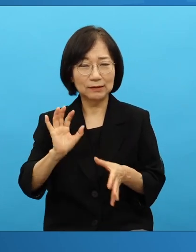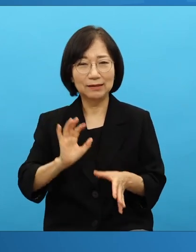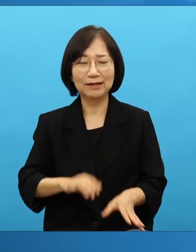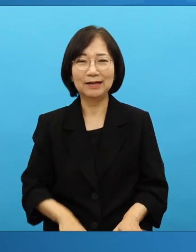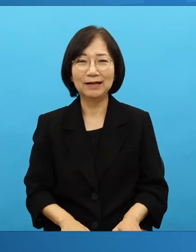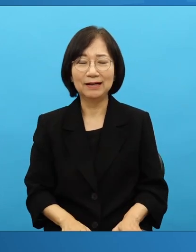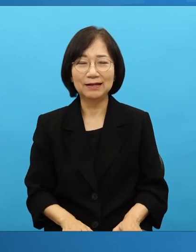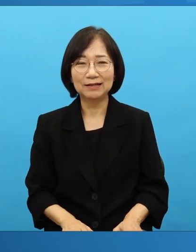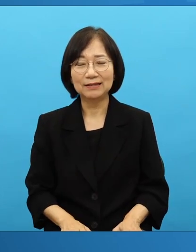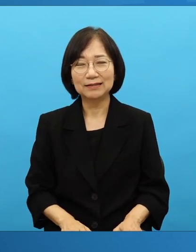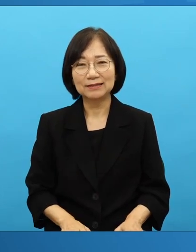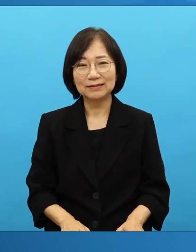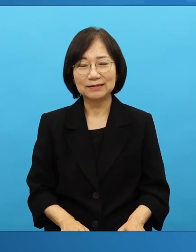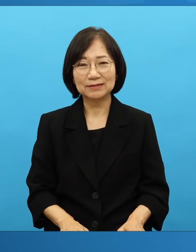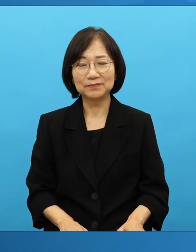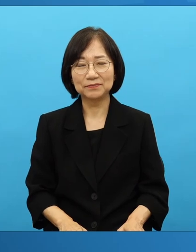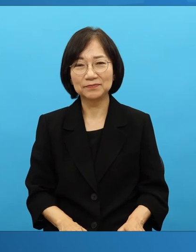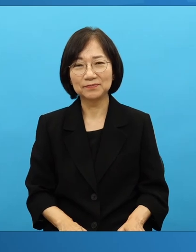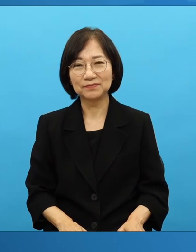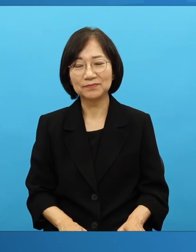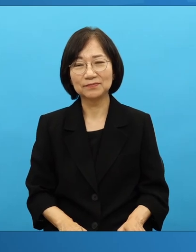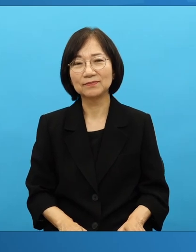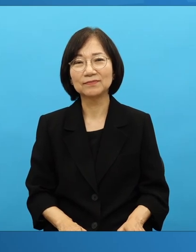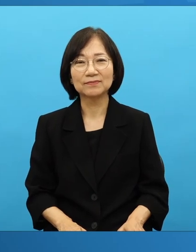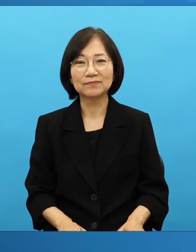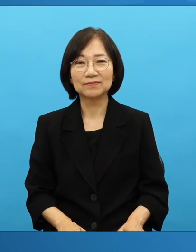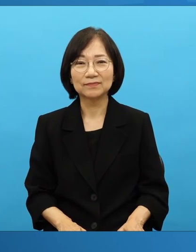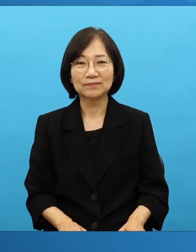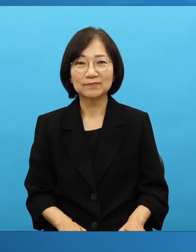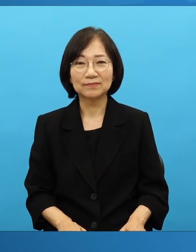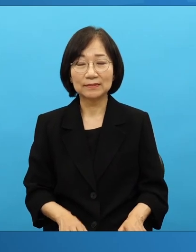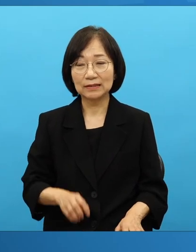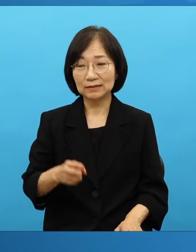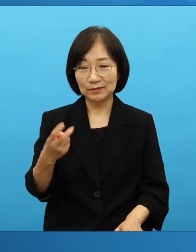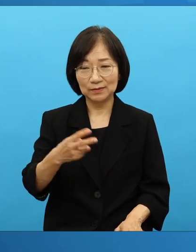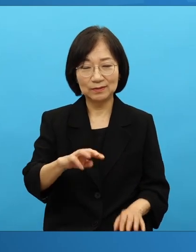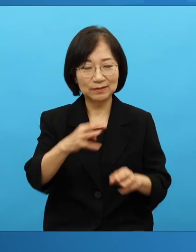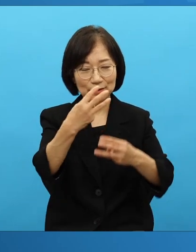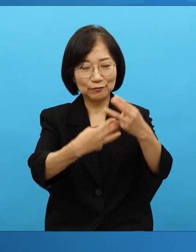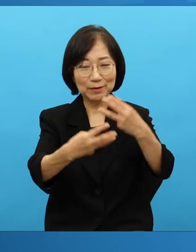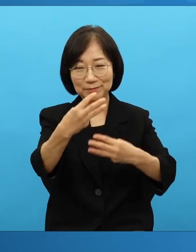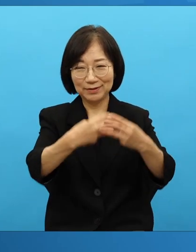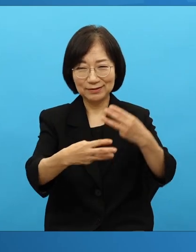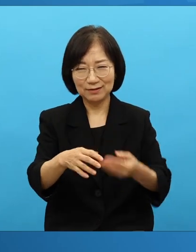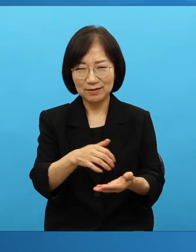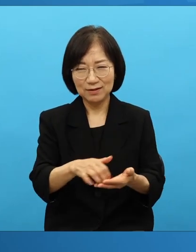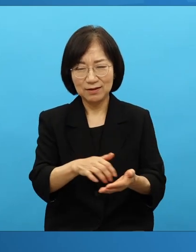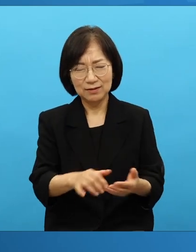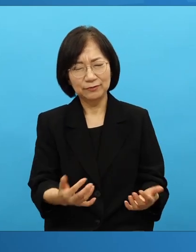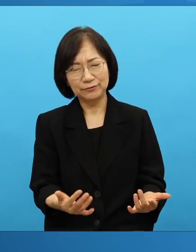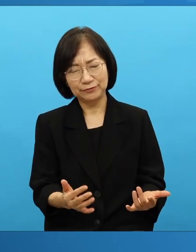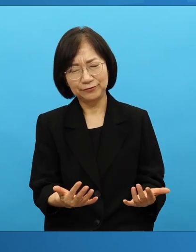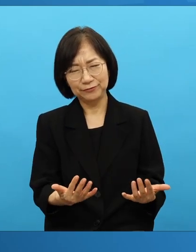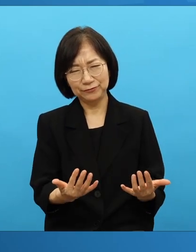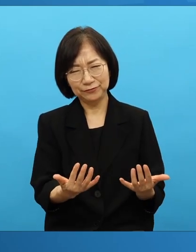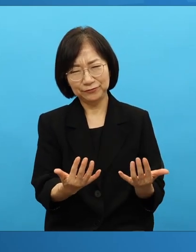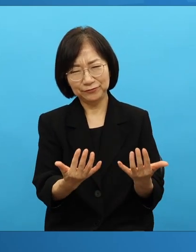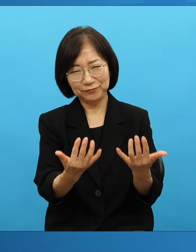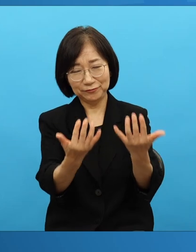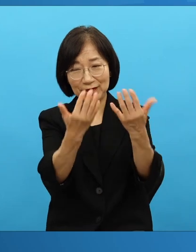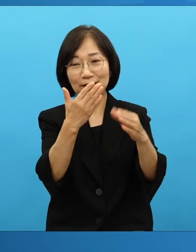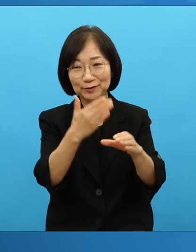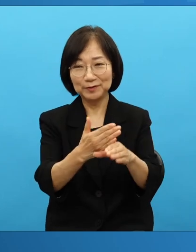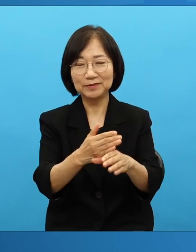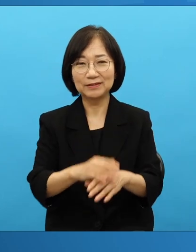무슨 일 날지 몰라. 真的不知道会发生什么样的事情. 또 렘넌트 일어나고 있습니다. 무슨 일 날지 몰라. 렘넌트